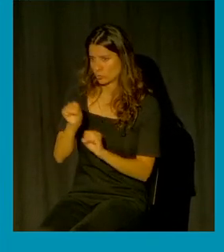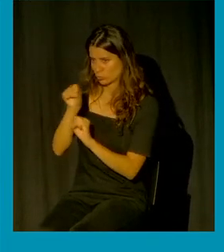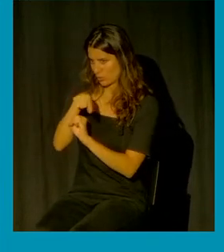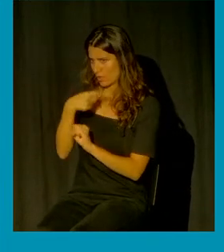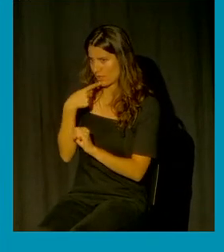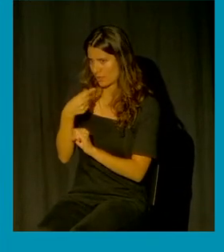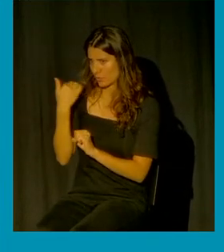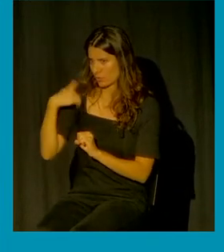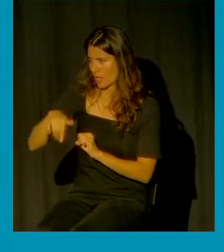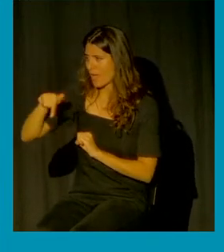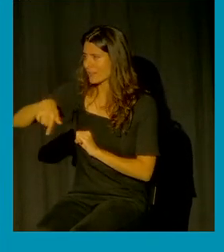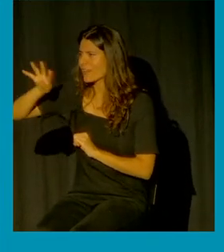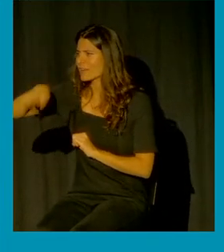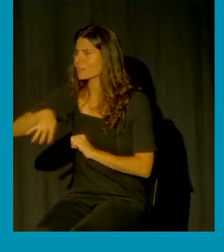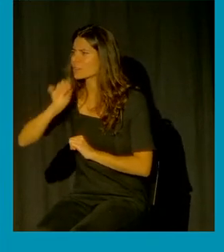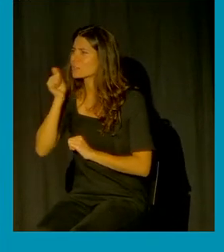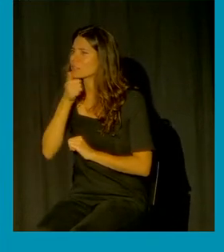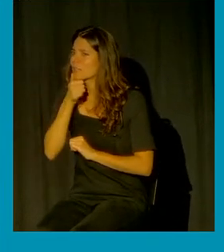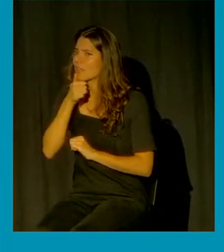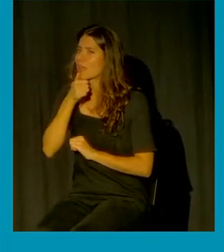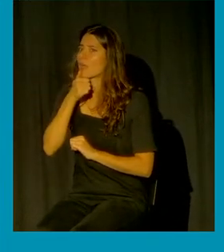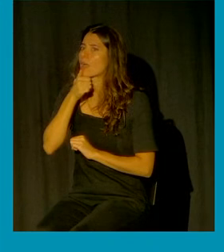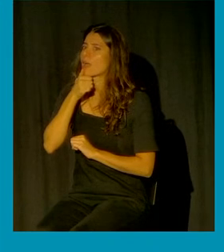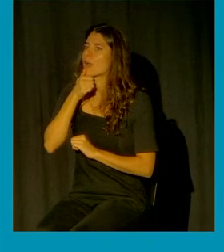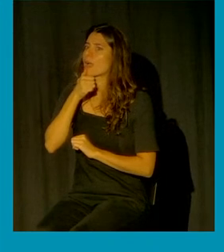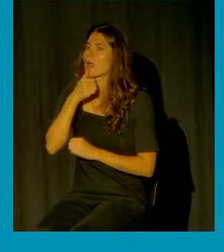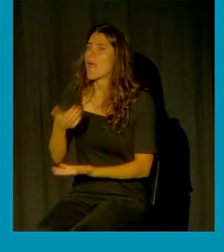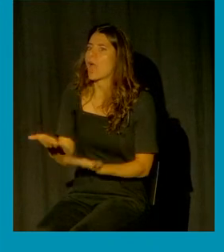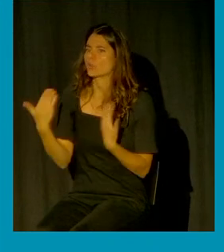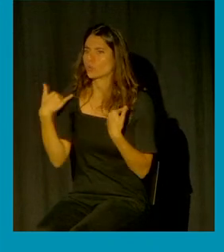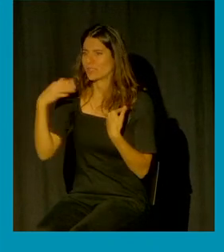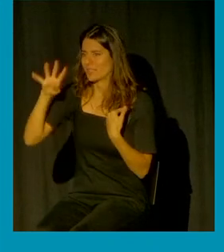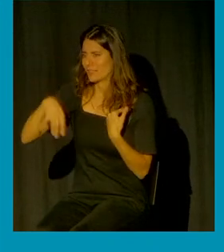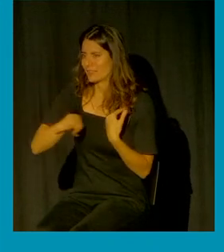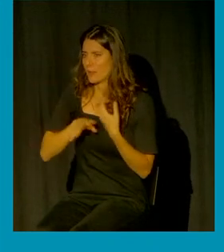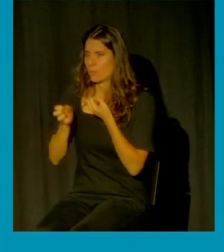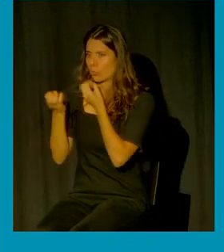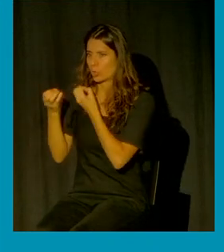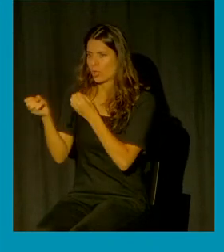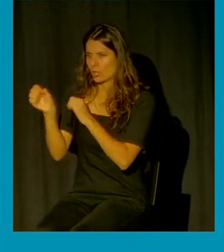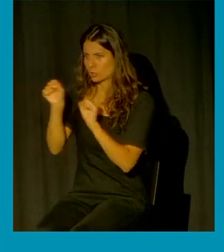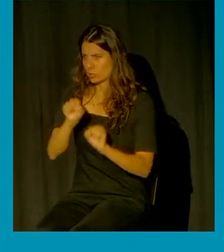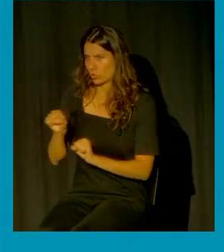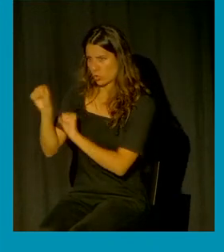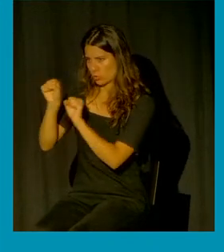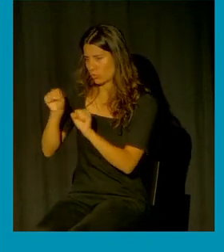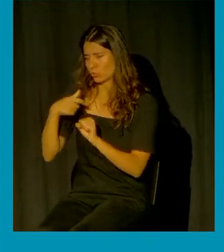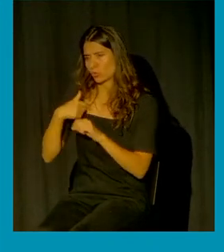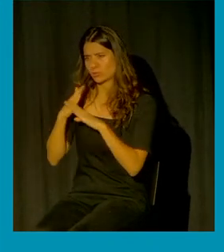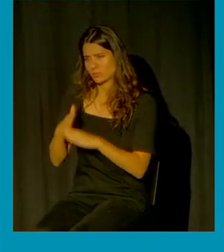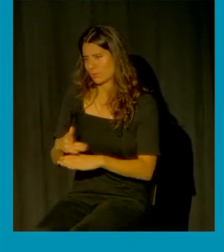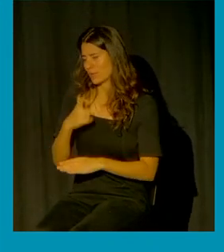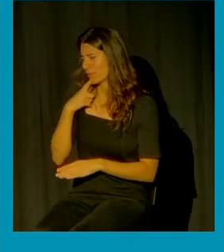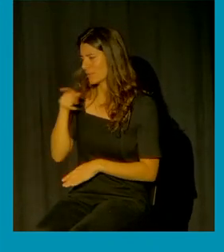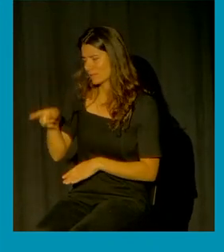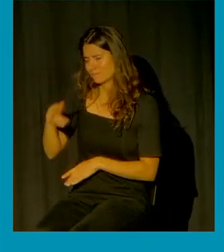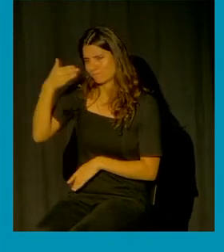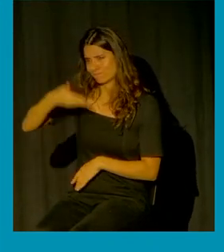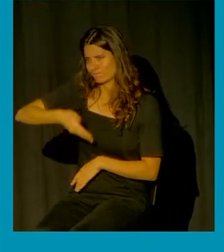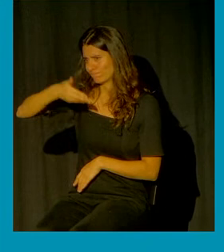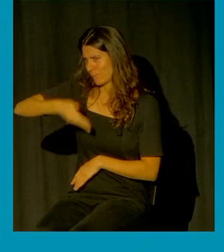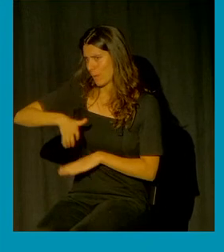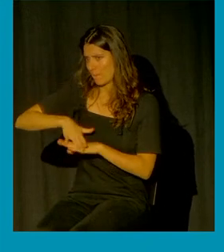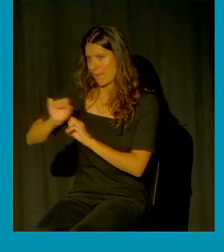aquí a Catalunya tenim l'autoritat catalana de protecció de dades que jo sempre he dit que ha ser un agent capdalt a l'hora d'oferir aquesta